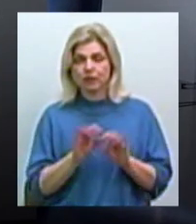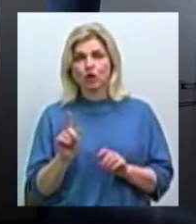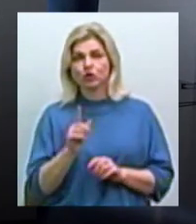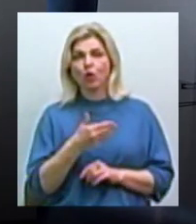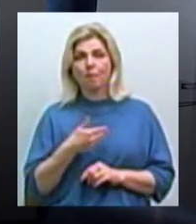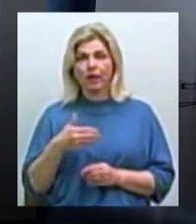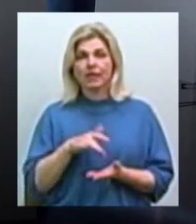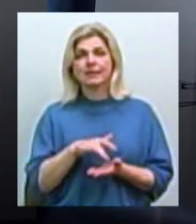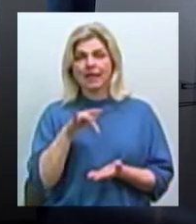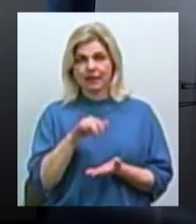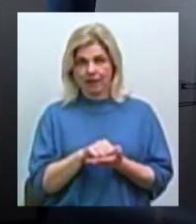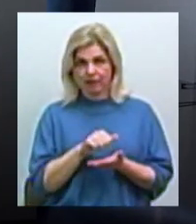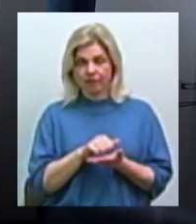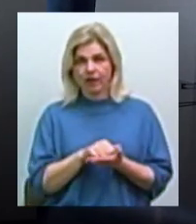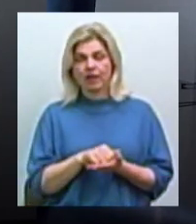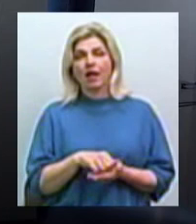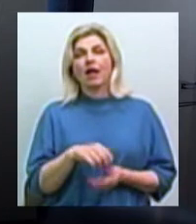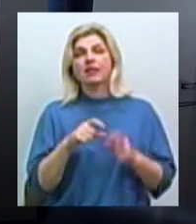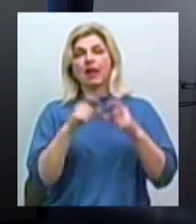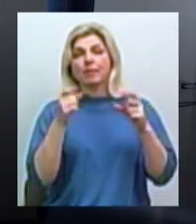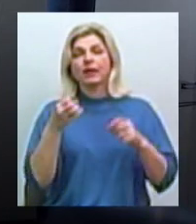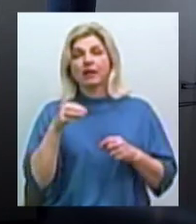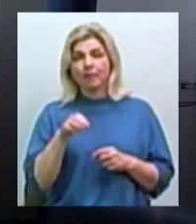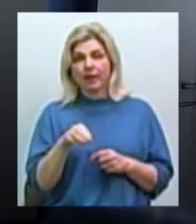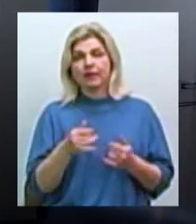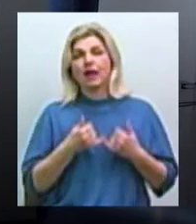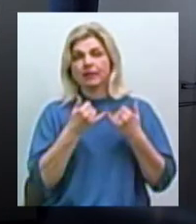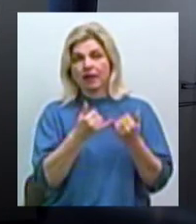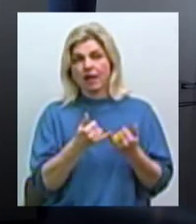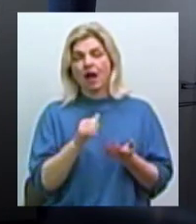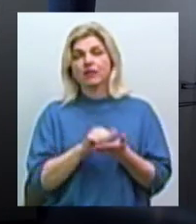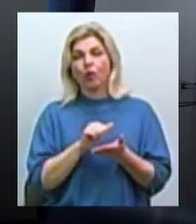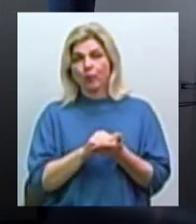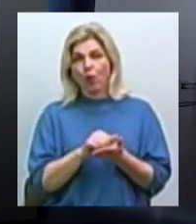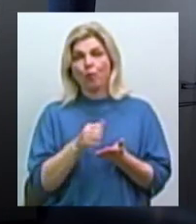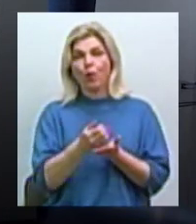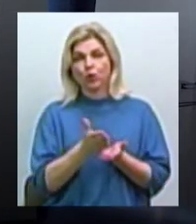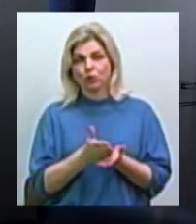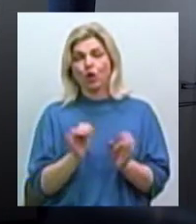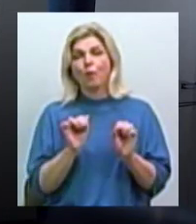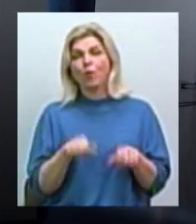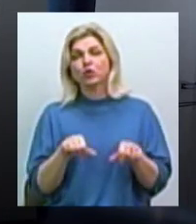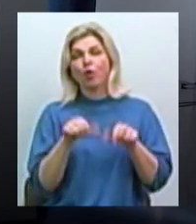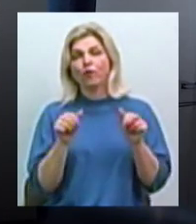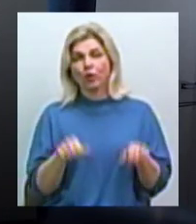ЦНАПи, Департамент надання адміністративних послуг, можемо оформлювати